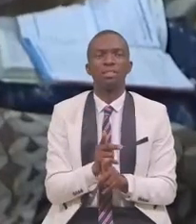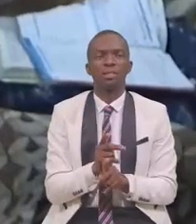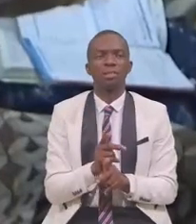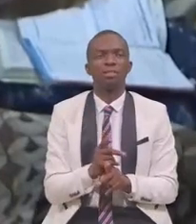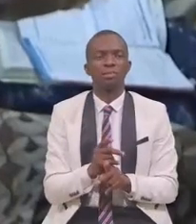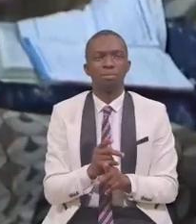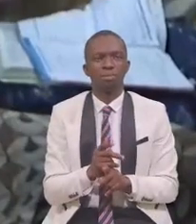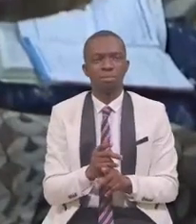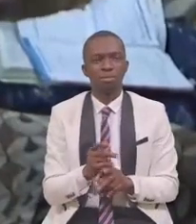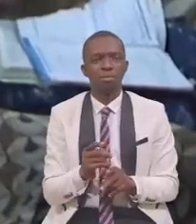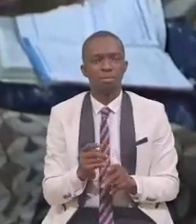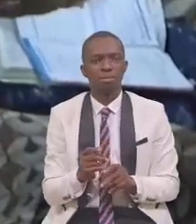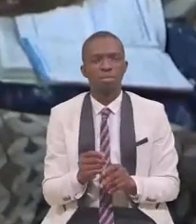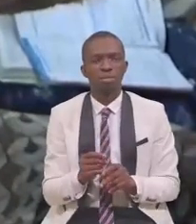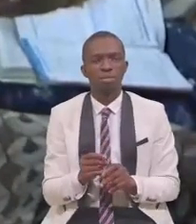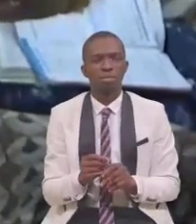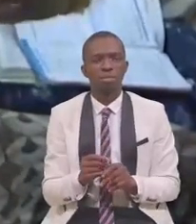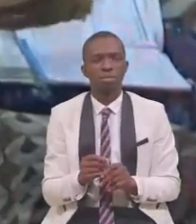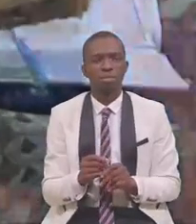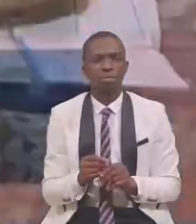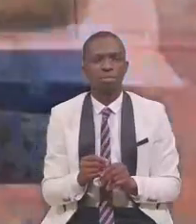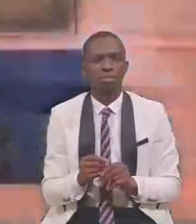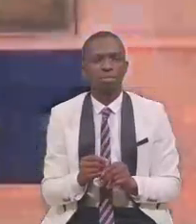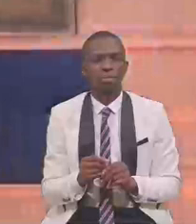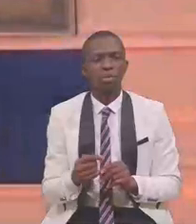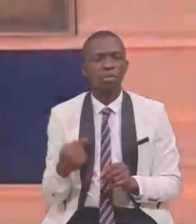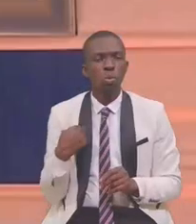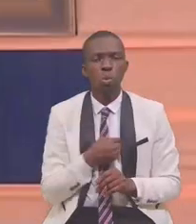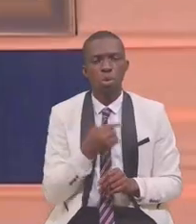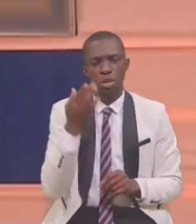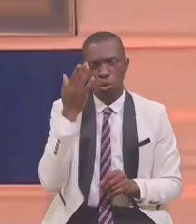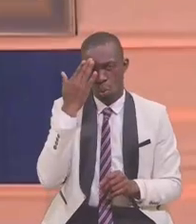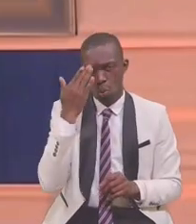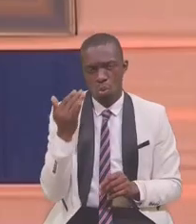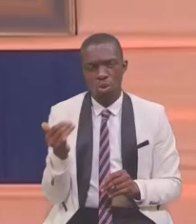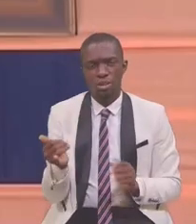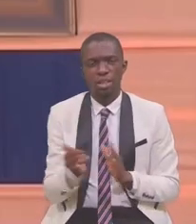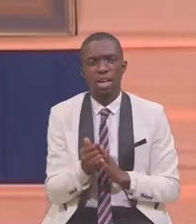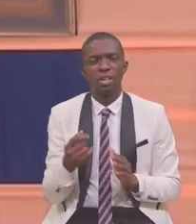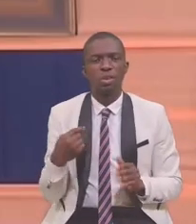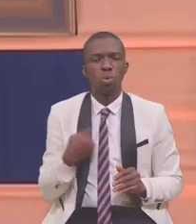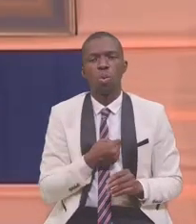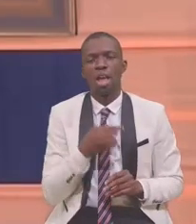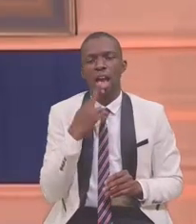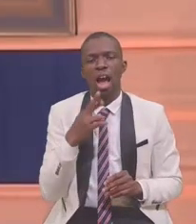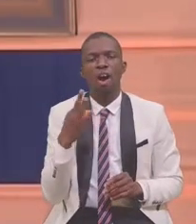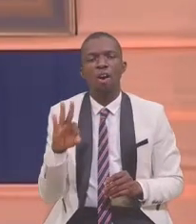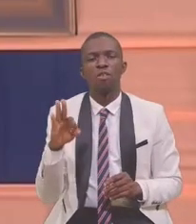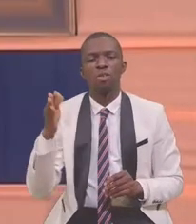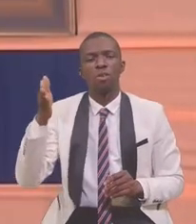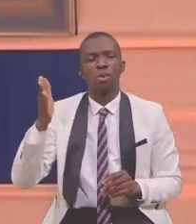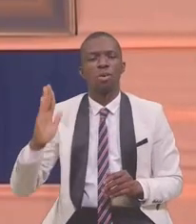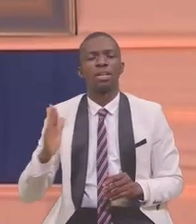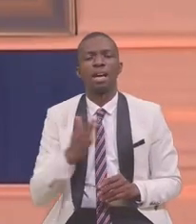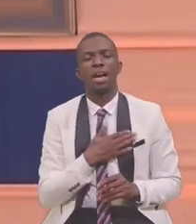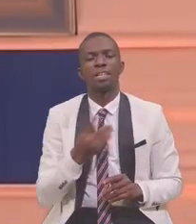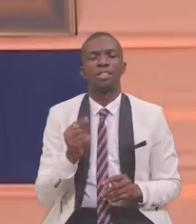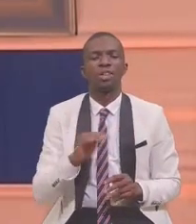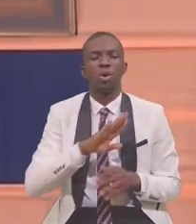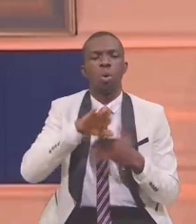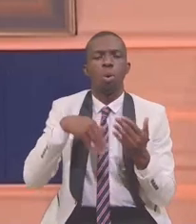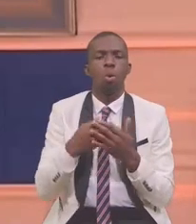vous toucher. Verset 19. Nous savons que nous sommes de Dieu et que le monde entier est sous la puissance